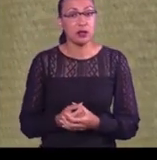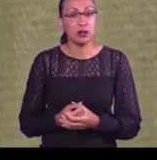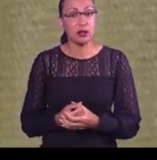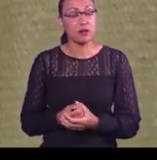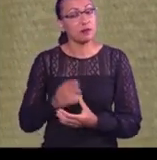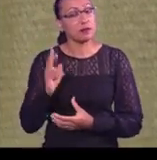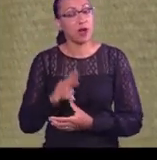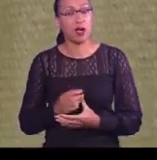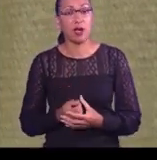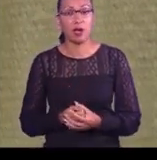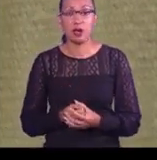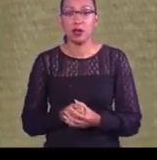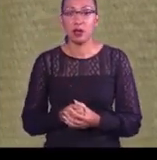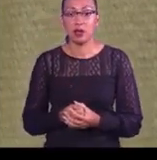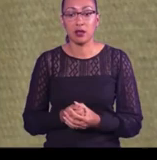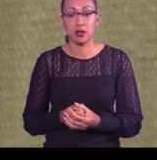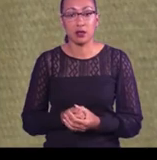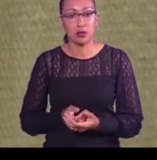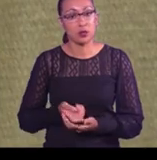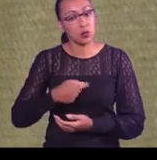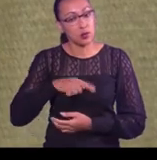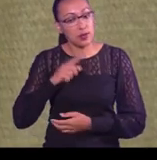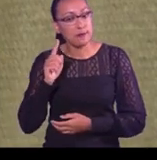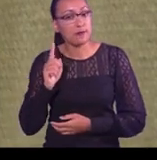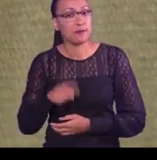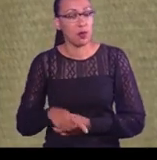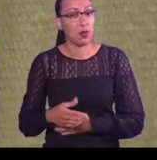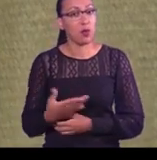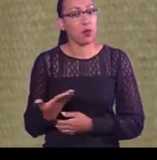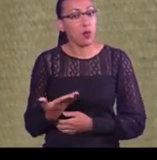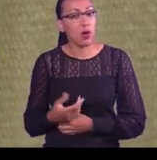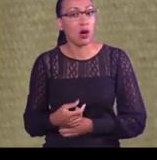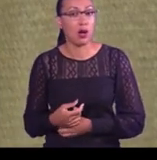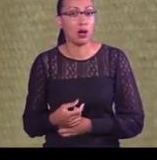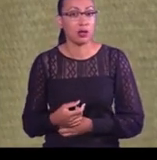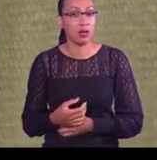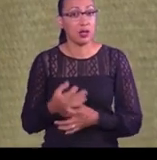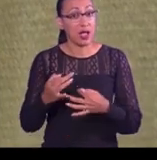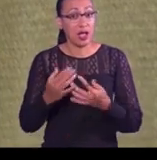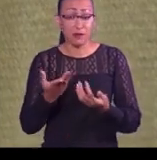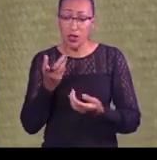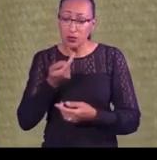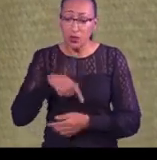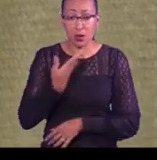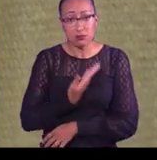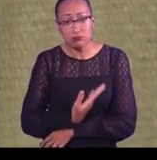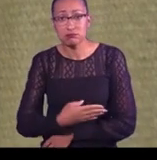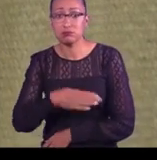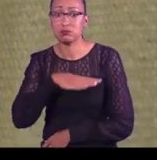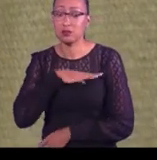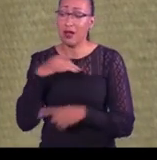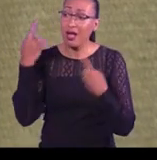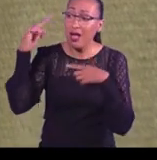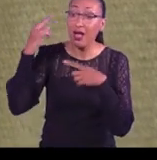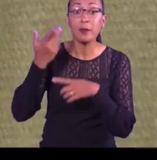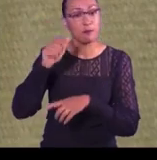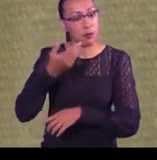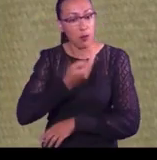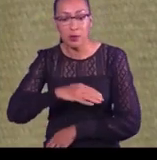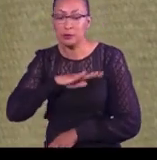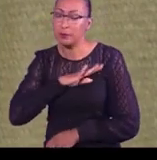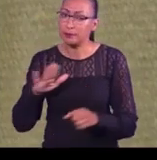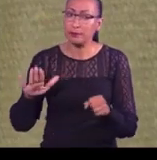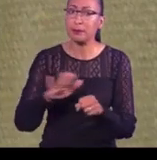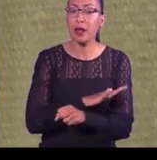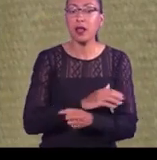j'ai tellement envie de le dire, mais nous allons devoir, à un moment donné, assumer la pleine responsabilité de nos revendications. Moi,